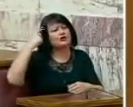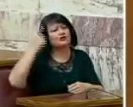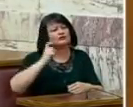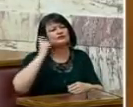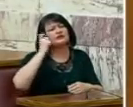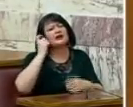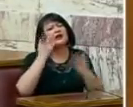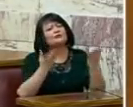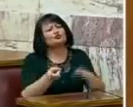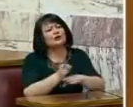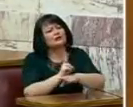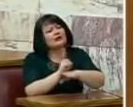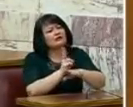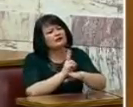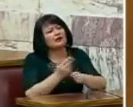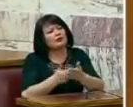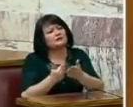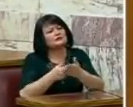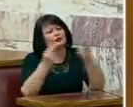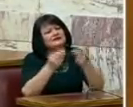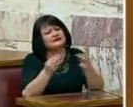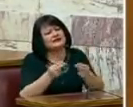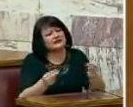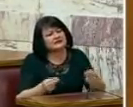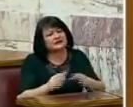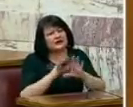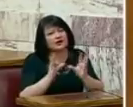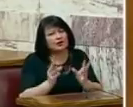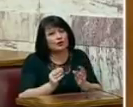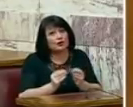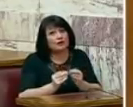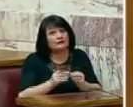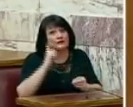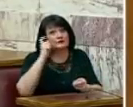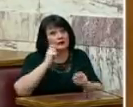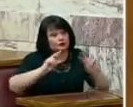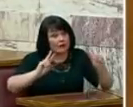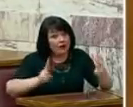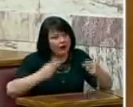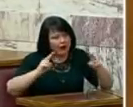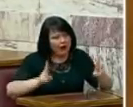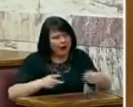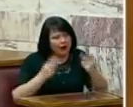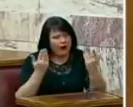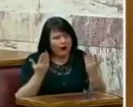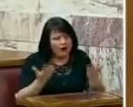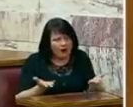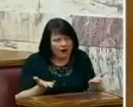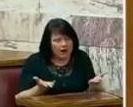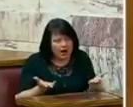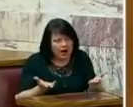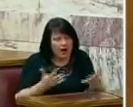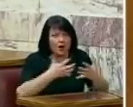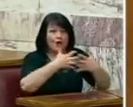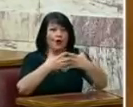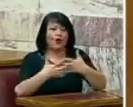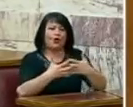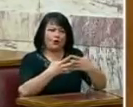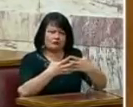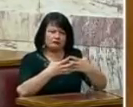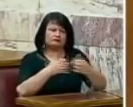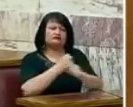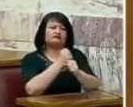φαντάσου λέει, να αποκαλυπτόταν ότι μια μεγάλη φαρμακευτική εταιρεία